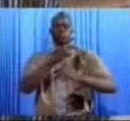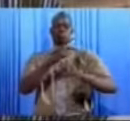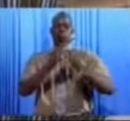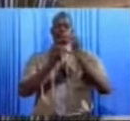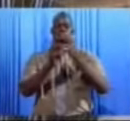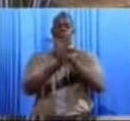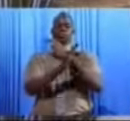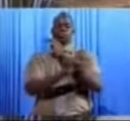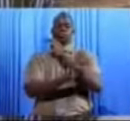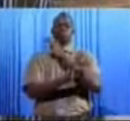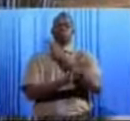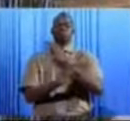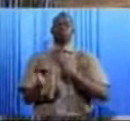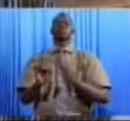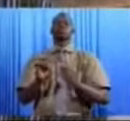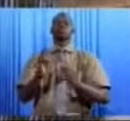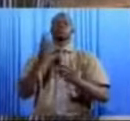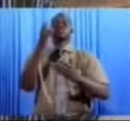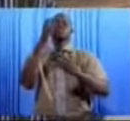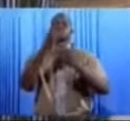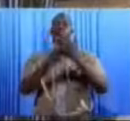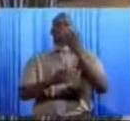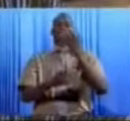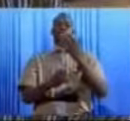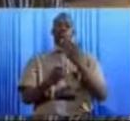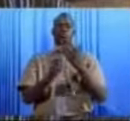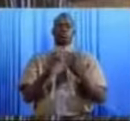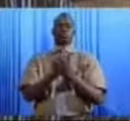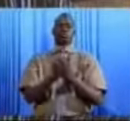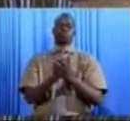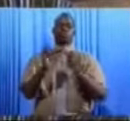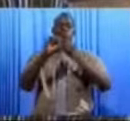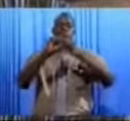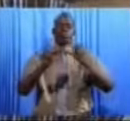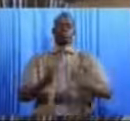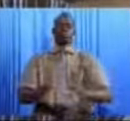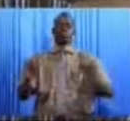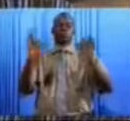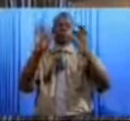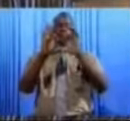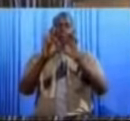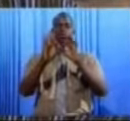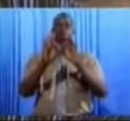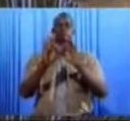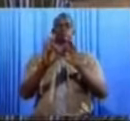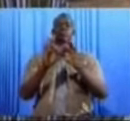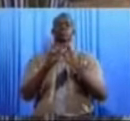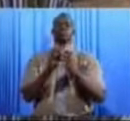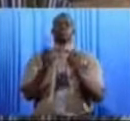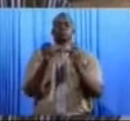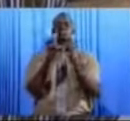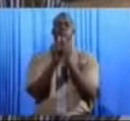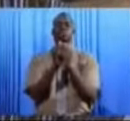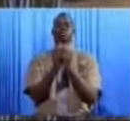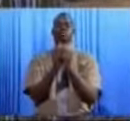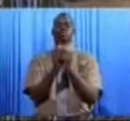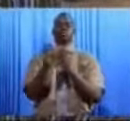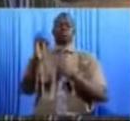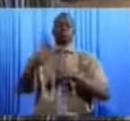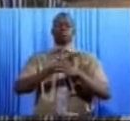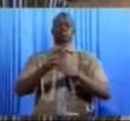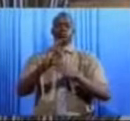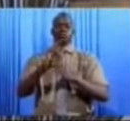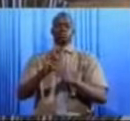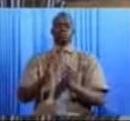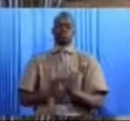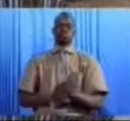donc il s'agira de valoriser ces sites d'intérêt là avec de la signalétique avec la formation des